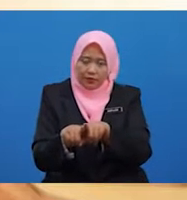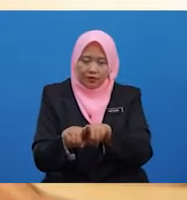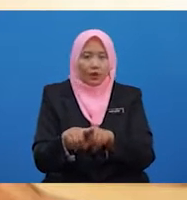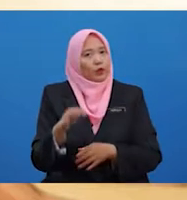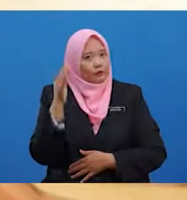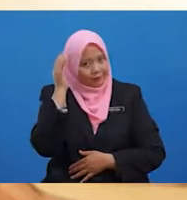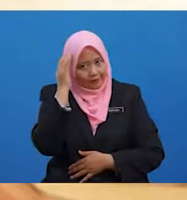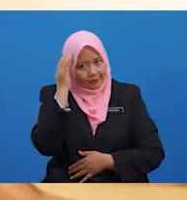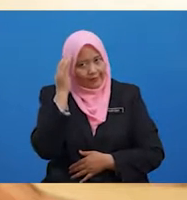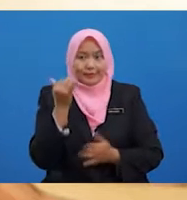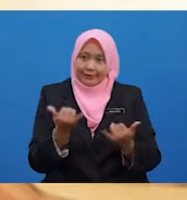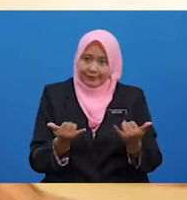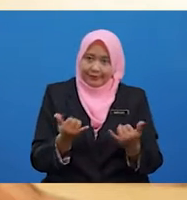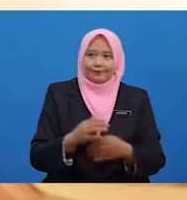sebentar.